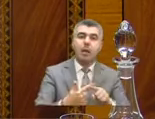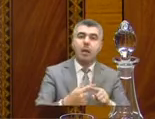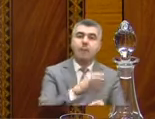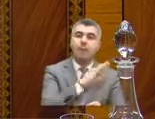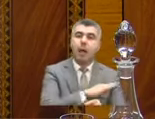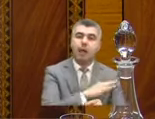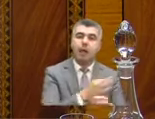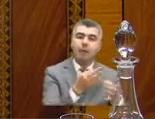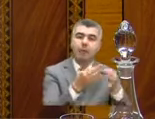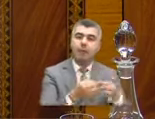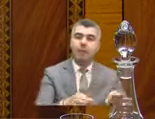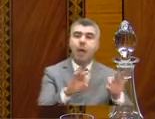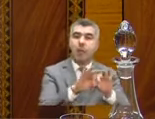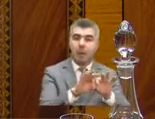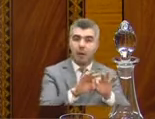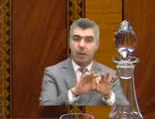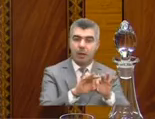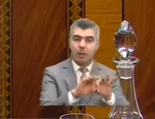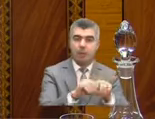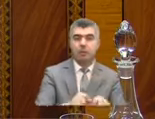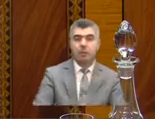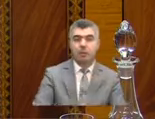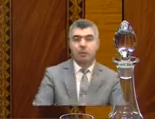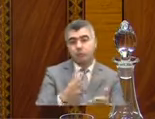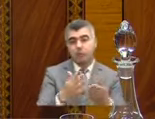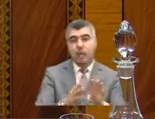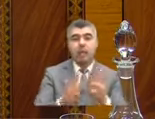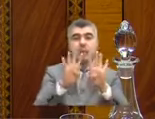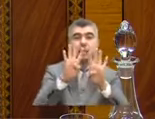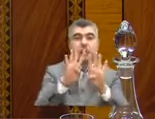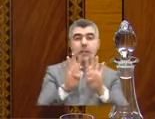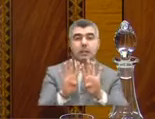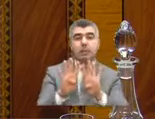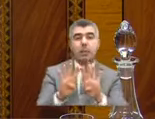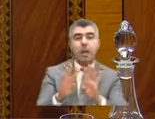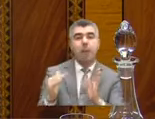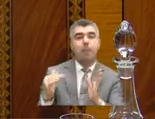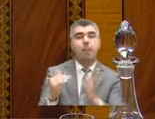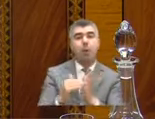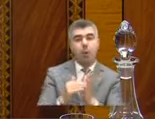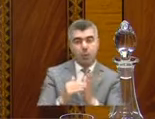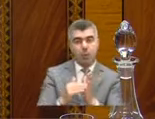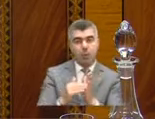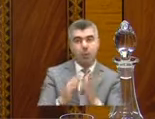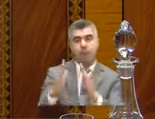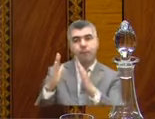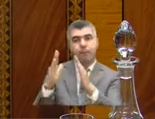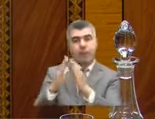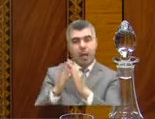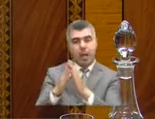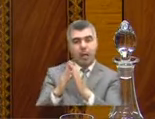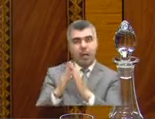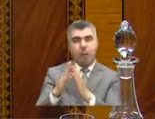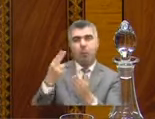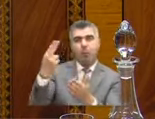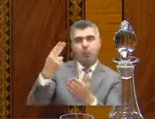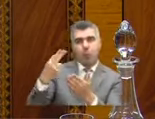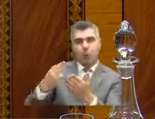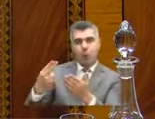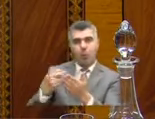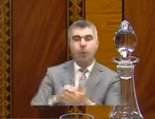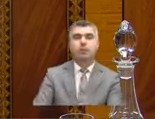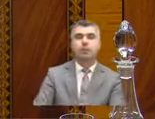المتضررة التي ستبلغ 80 ألف درهم بالنسبة للمساكن المتضررة بشكل